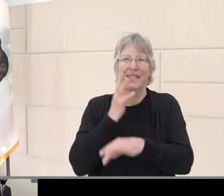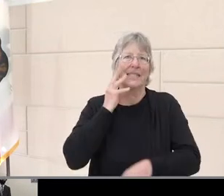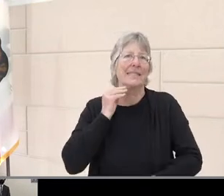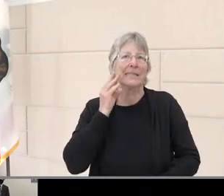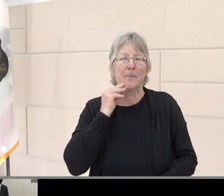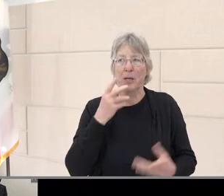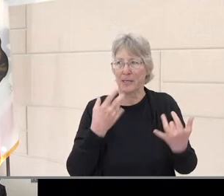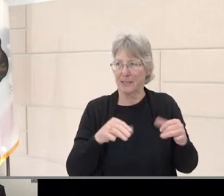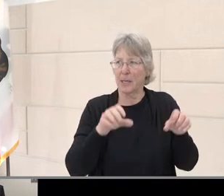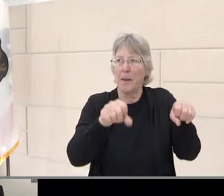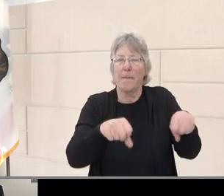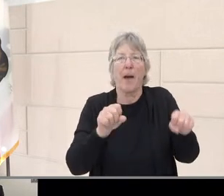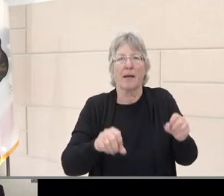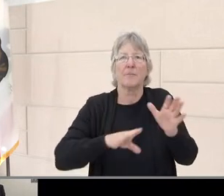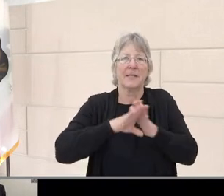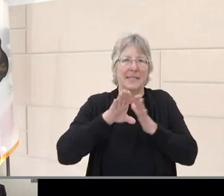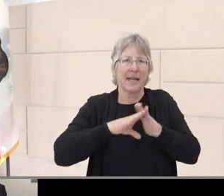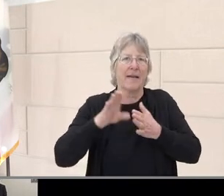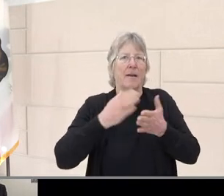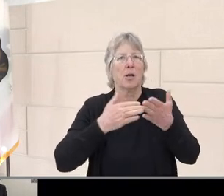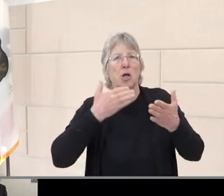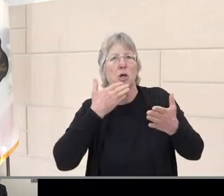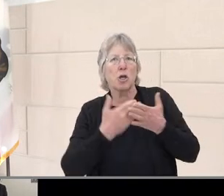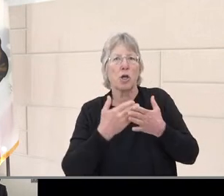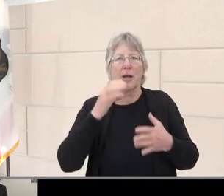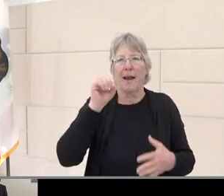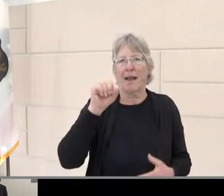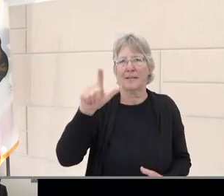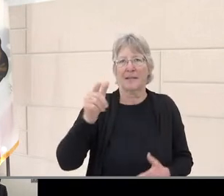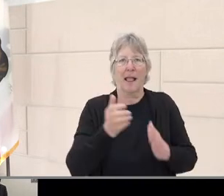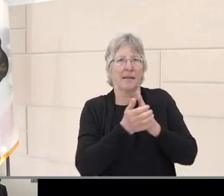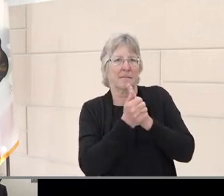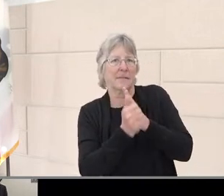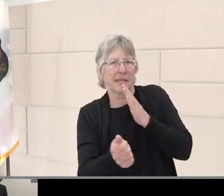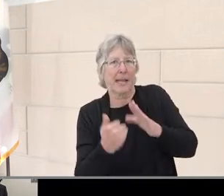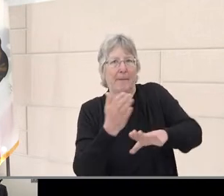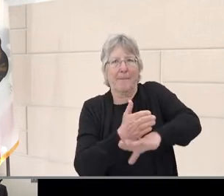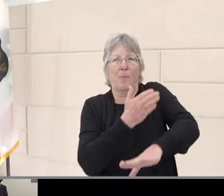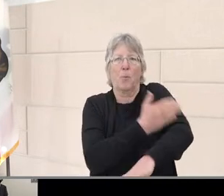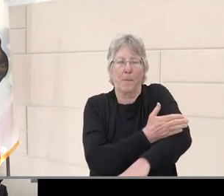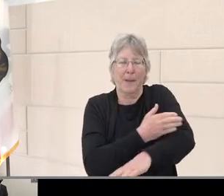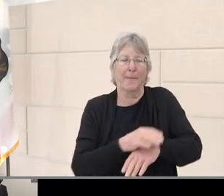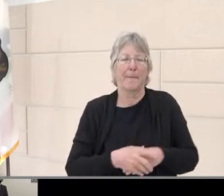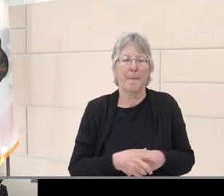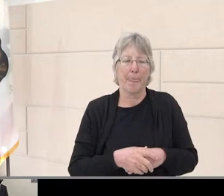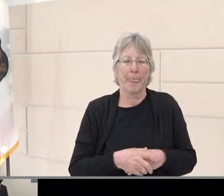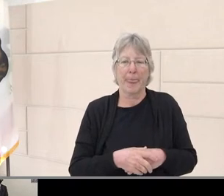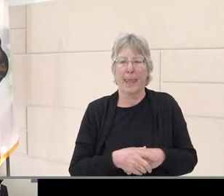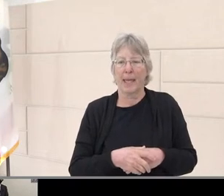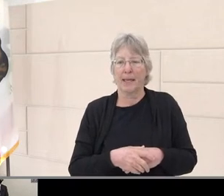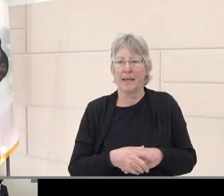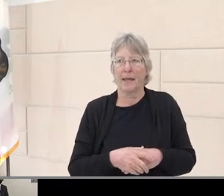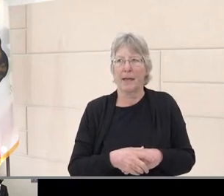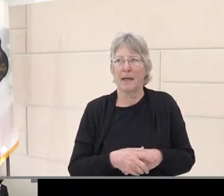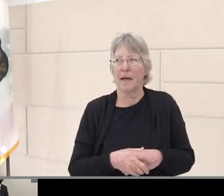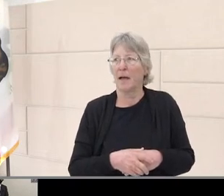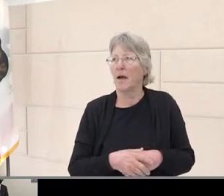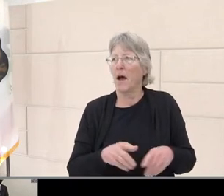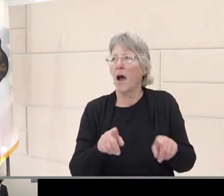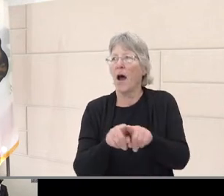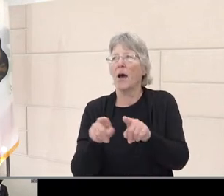យើងបានបង្កើតកម្មវិធី SEO បន្ថែមមកទៀត